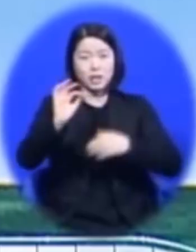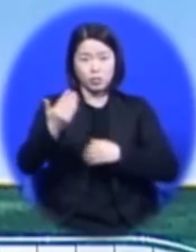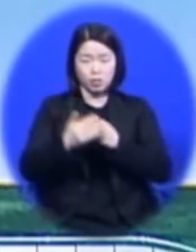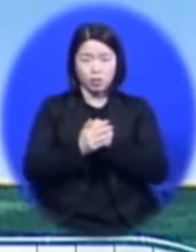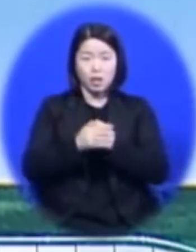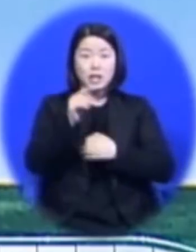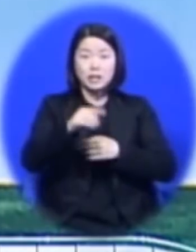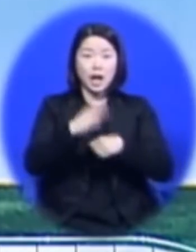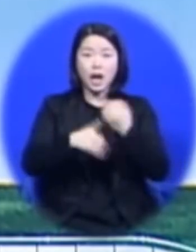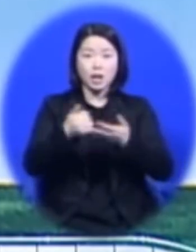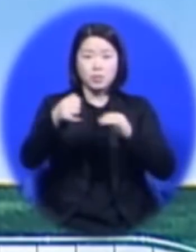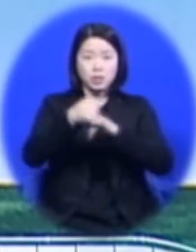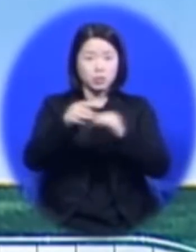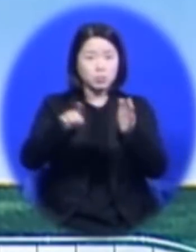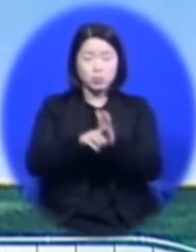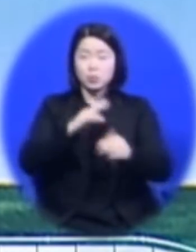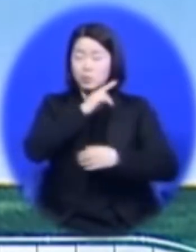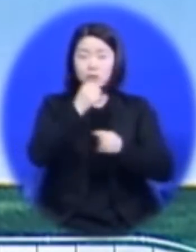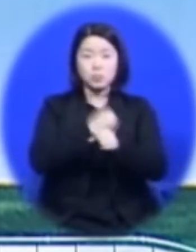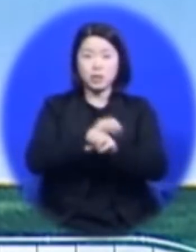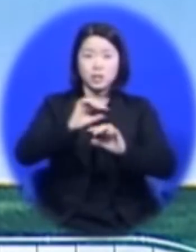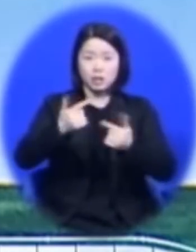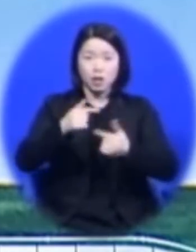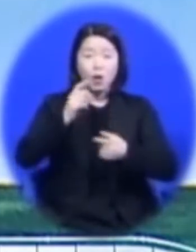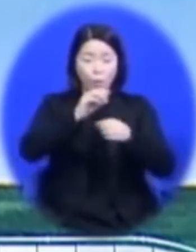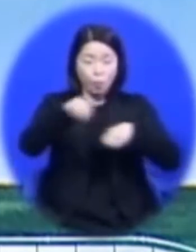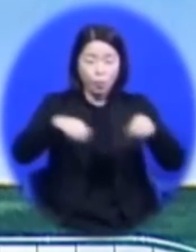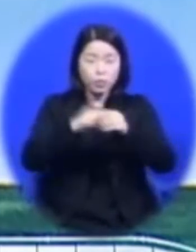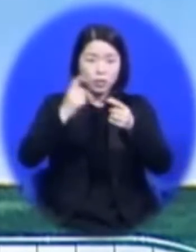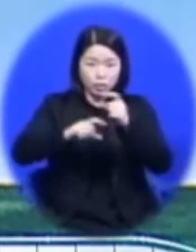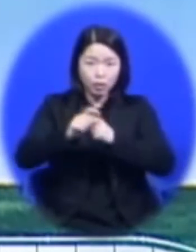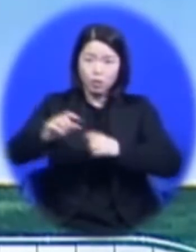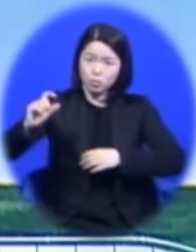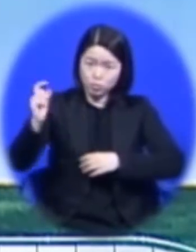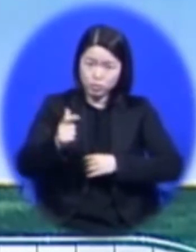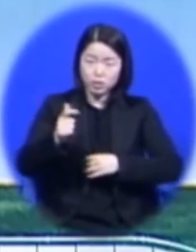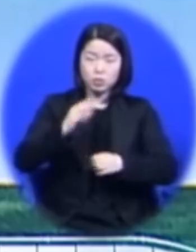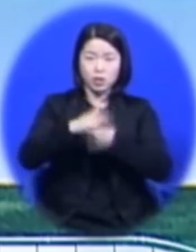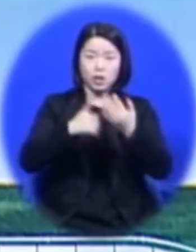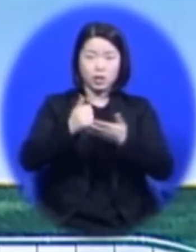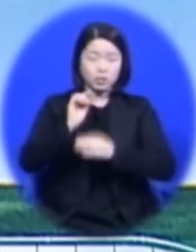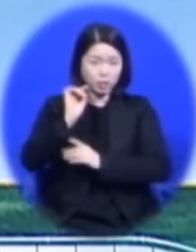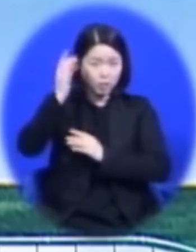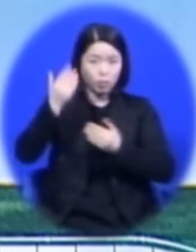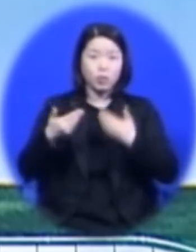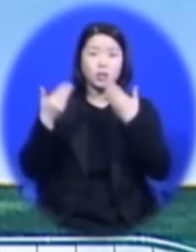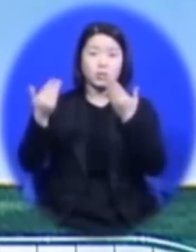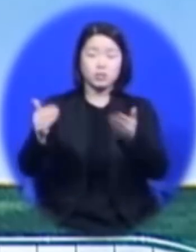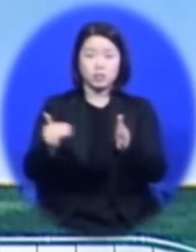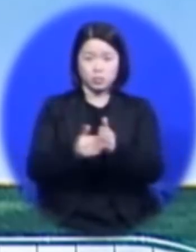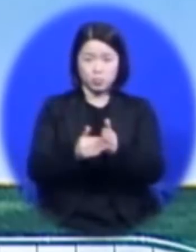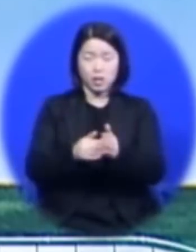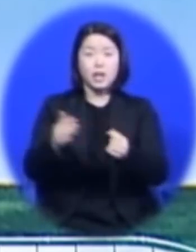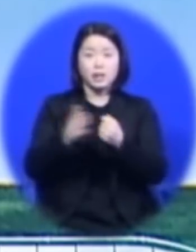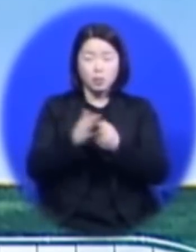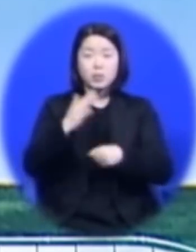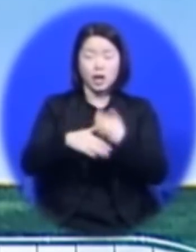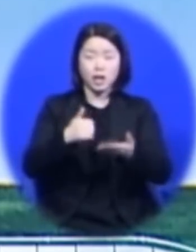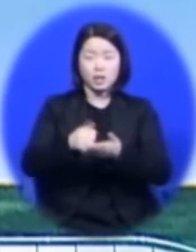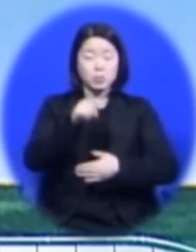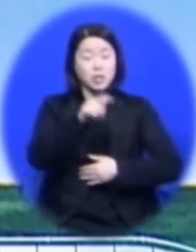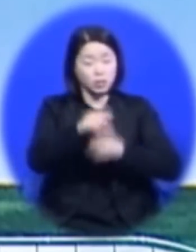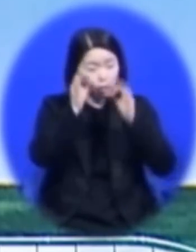않았습니다 오히려 그는 믿음이 덕후 세워져서 하나님께 영광을 돌렸습니다 그래서 하나님께서는 이것을